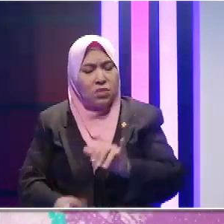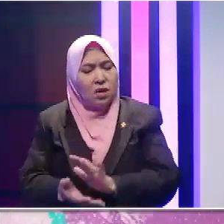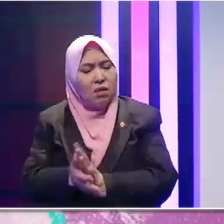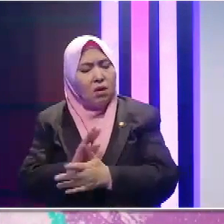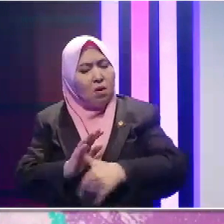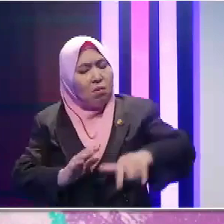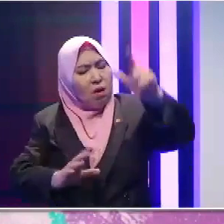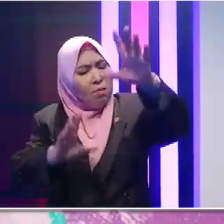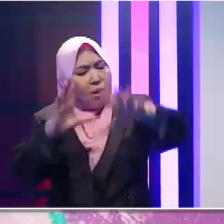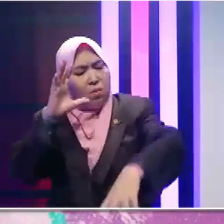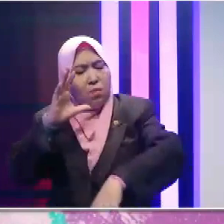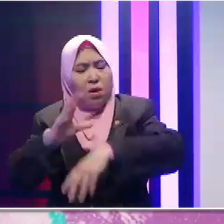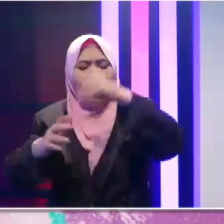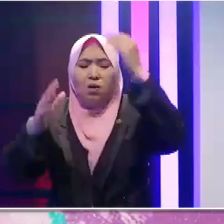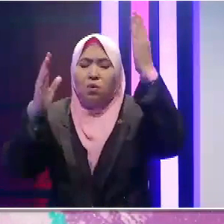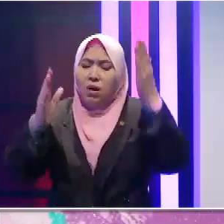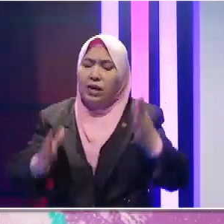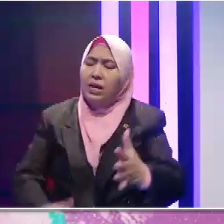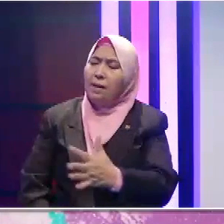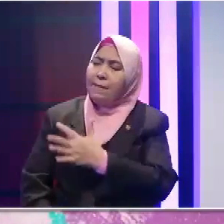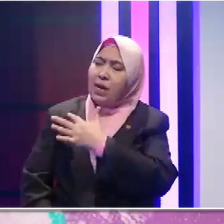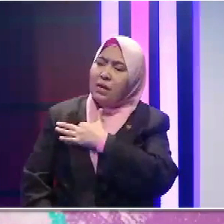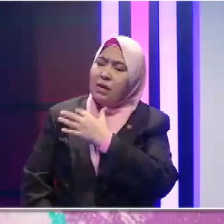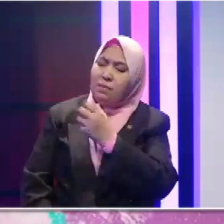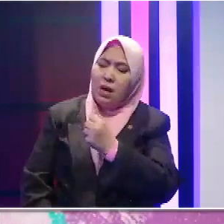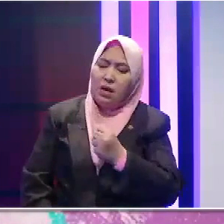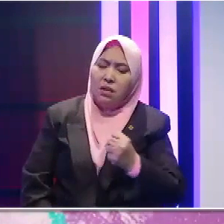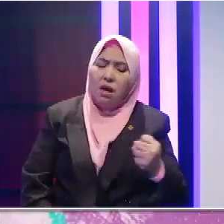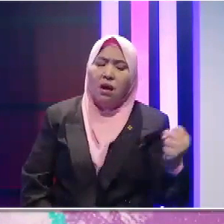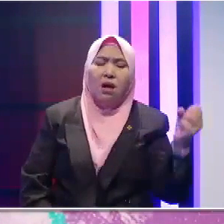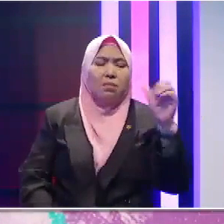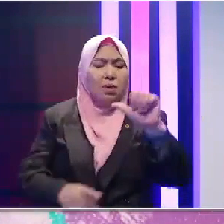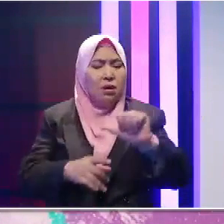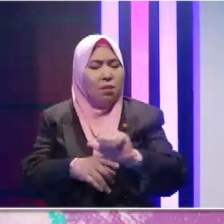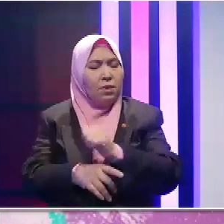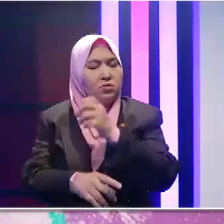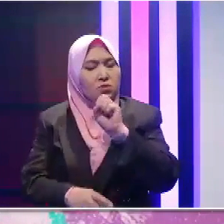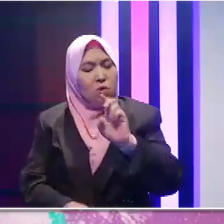ليخرج الذين آمنوا